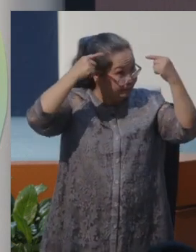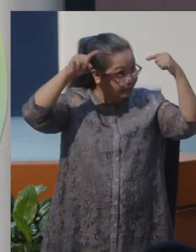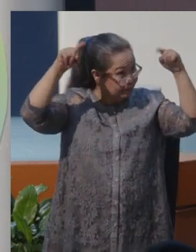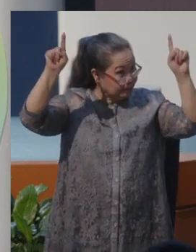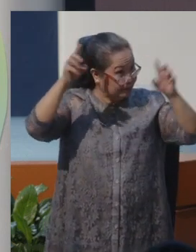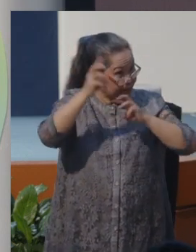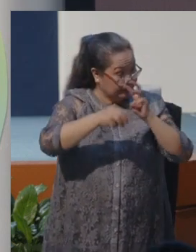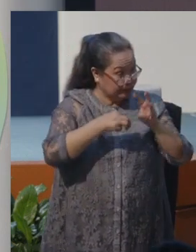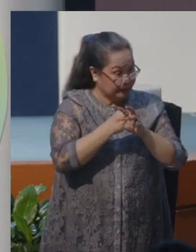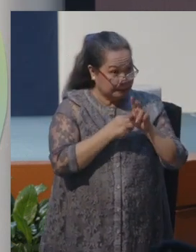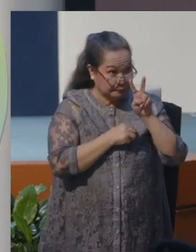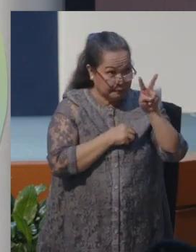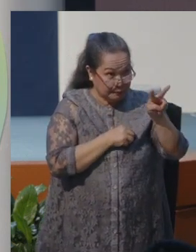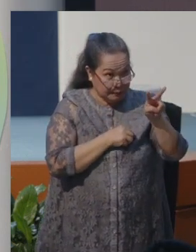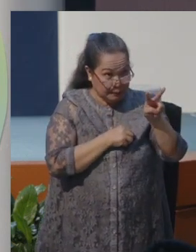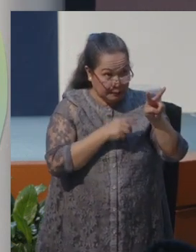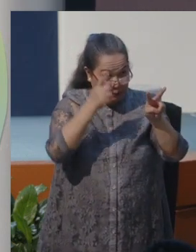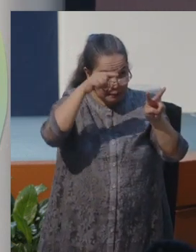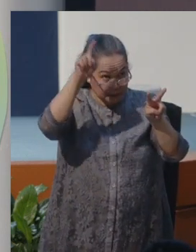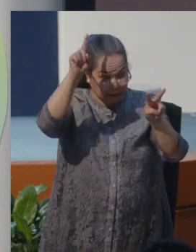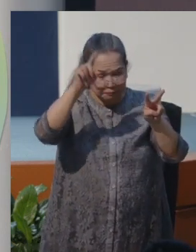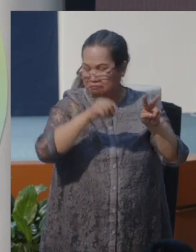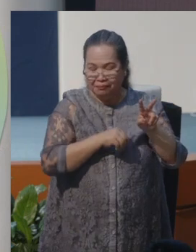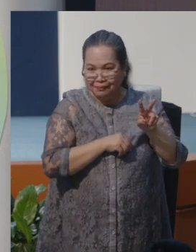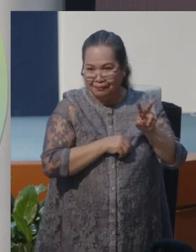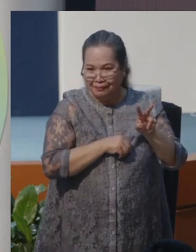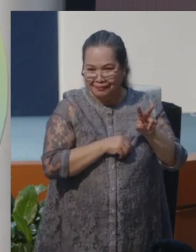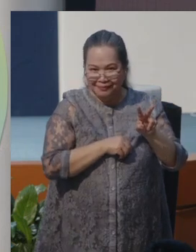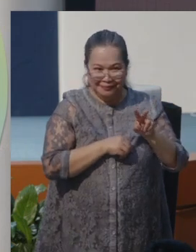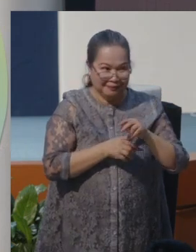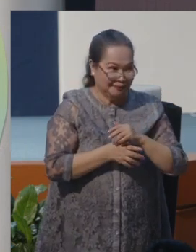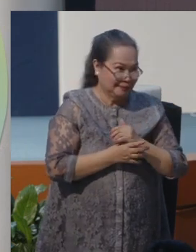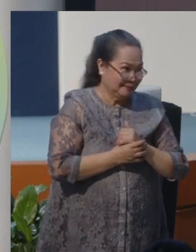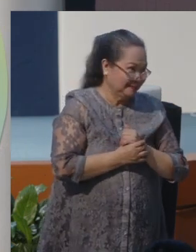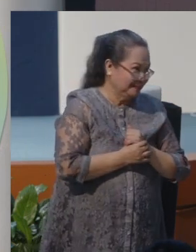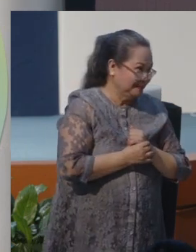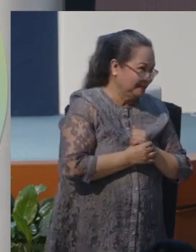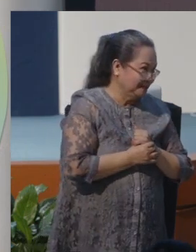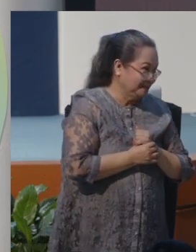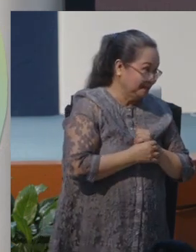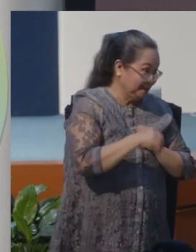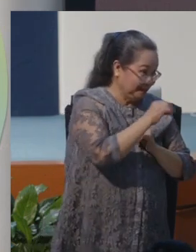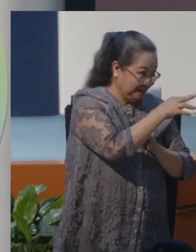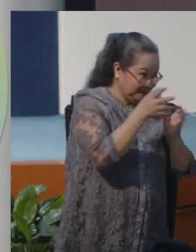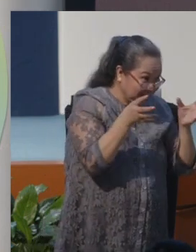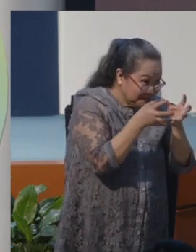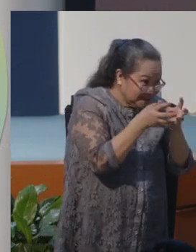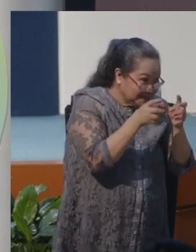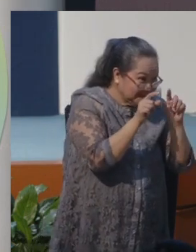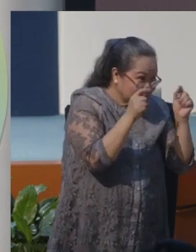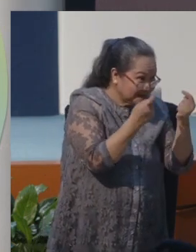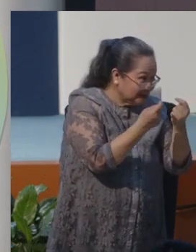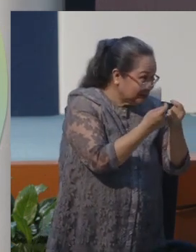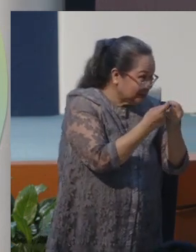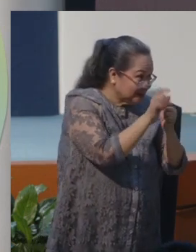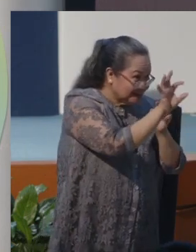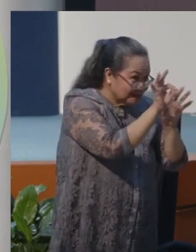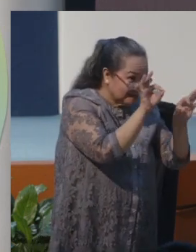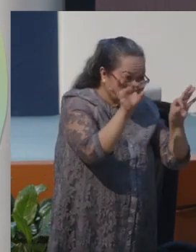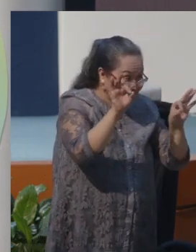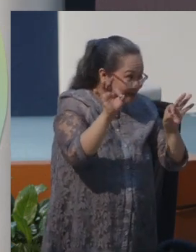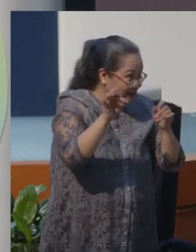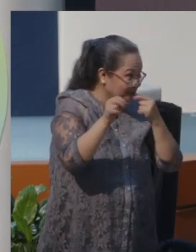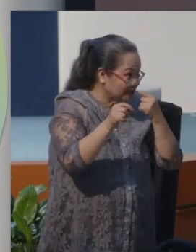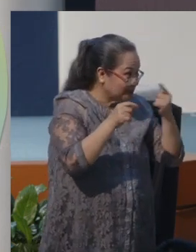mundo. No, kung kayo po ay maghahanap ng inyong crack team, yung pinili nyo talaga